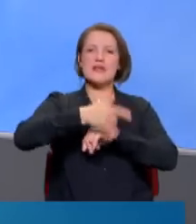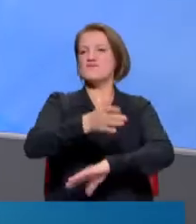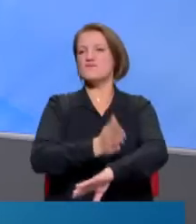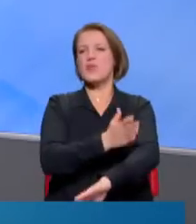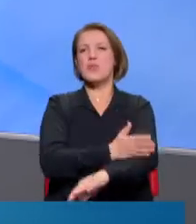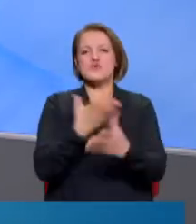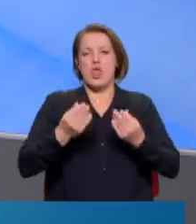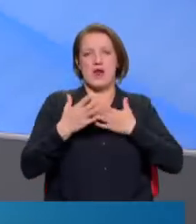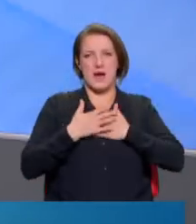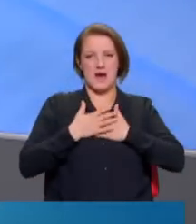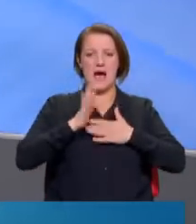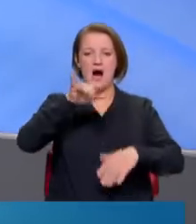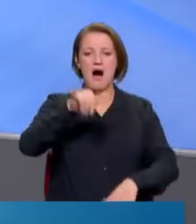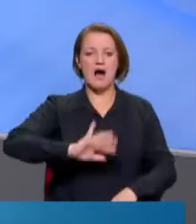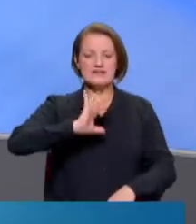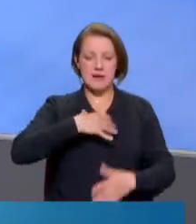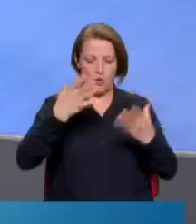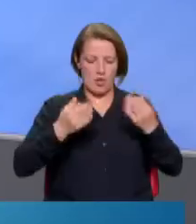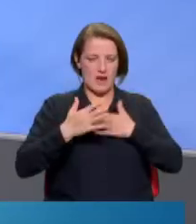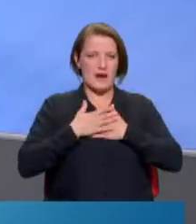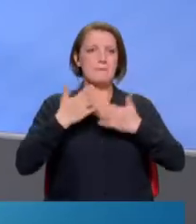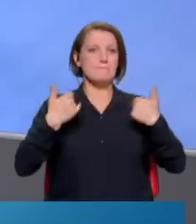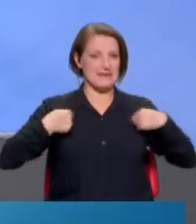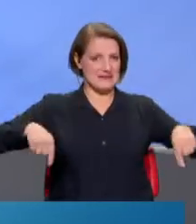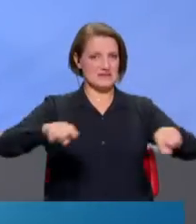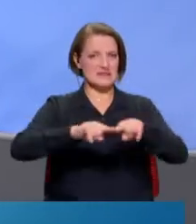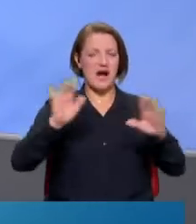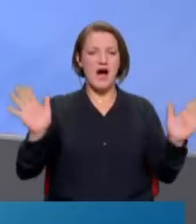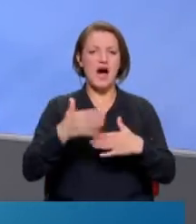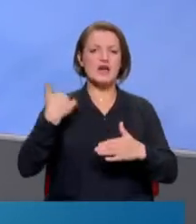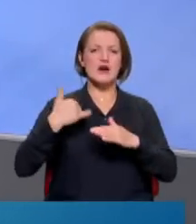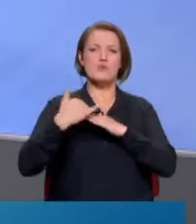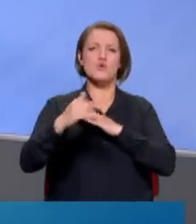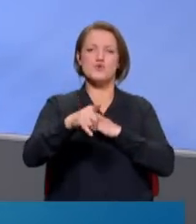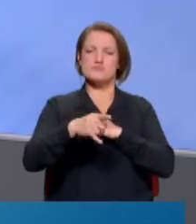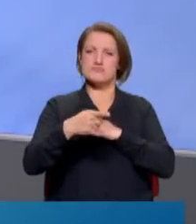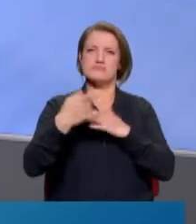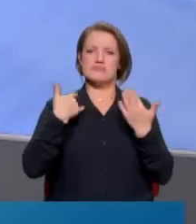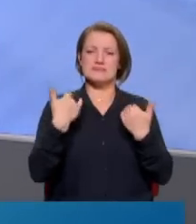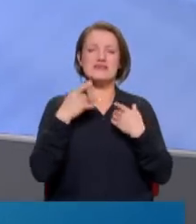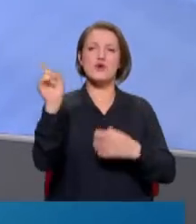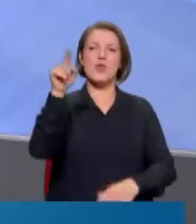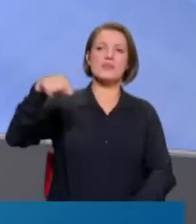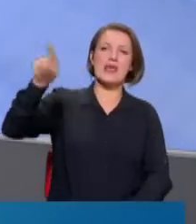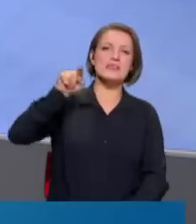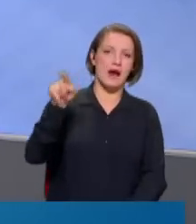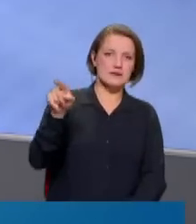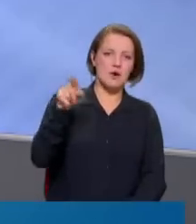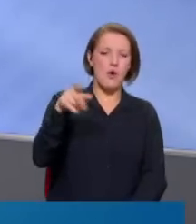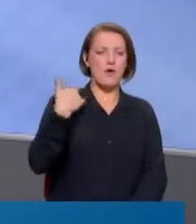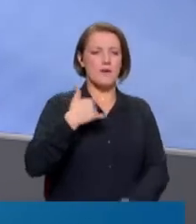vatandaşları olarak hak sahipleri olarak biz hangi kamuoyunu oluşturursak bizi yönetenler de o